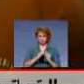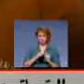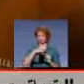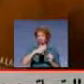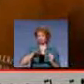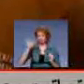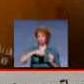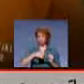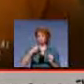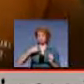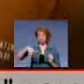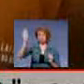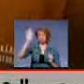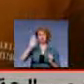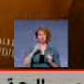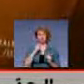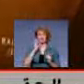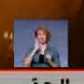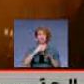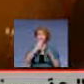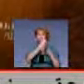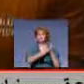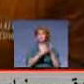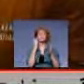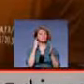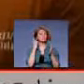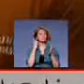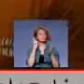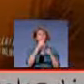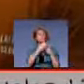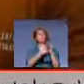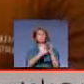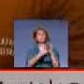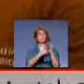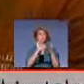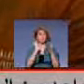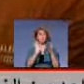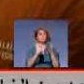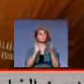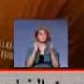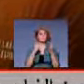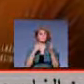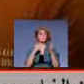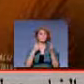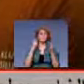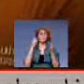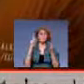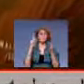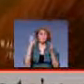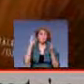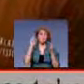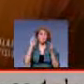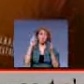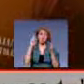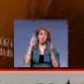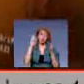قال لي يعني شغل سوره البقره في البيت وده هيجي الموضوع. عايز اقول لك ان هي ولعت لما انا شفت صوت البقره. رحت لواحد